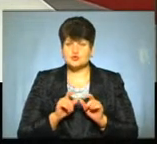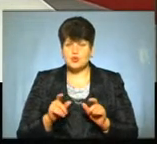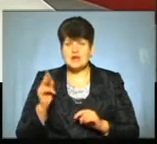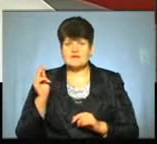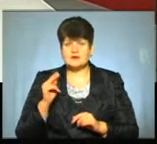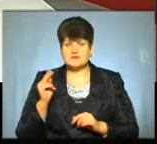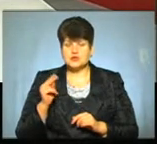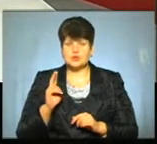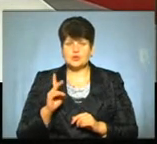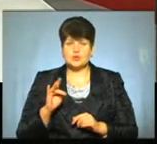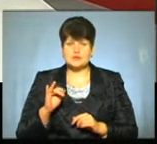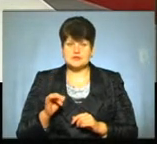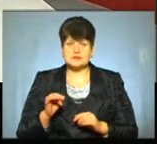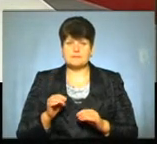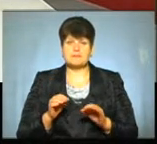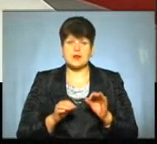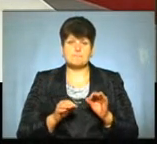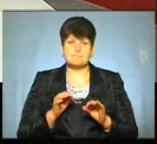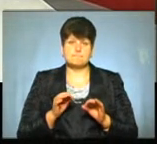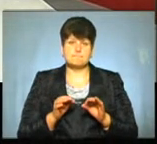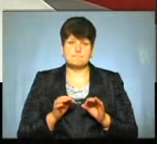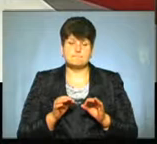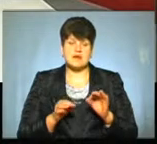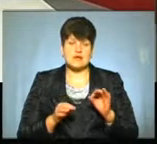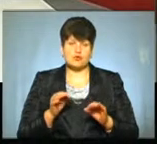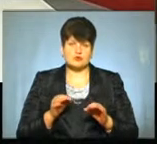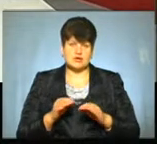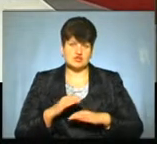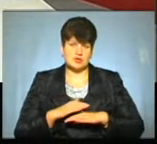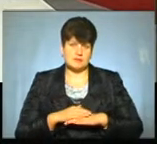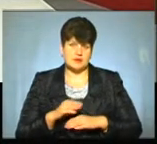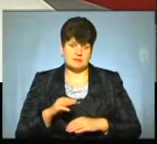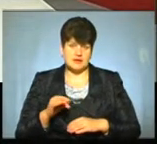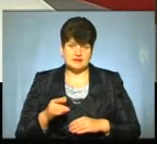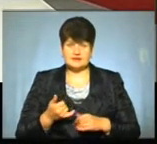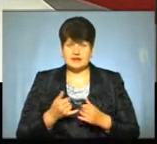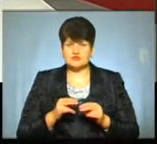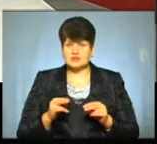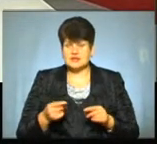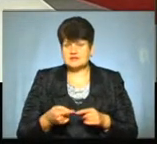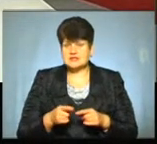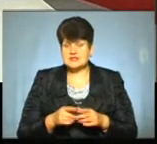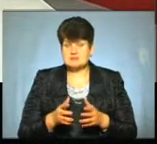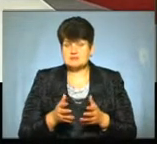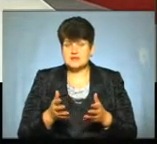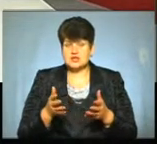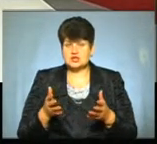школі вивчають курс природничих предметів. Ну, для вчителів це можливо,